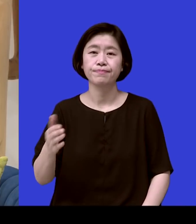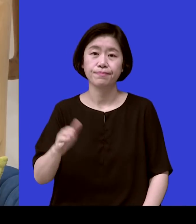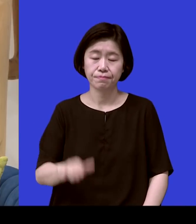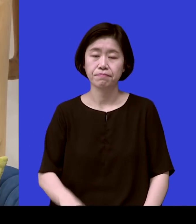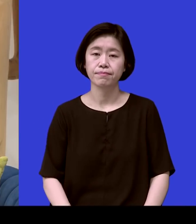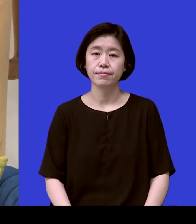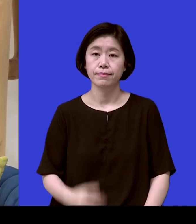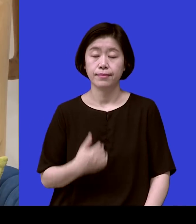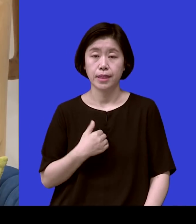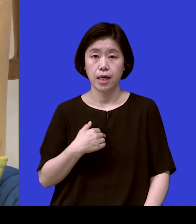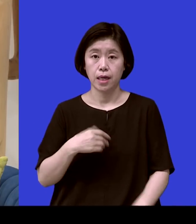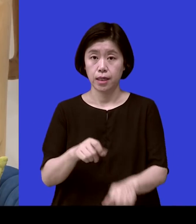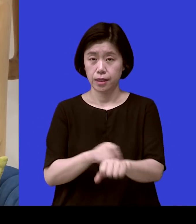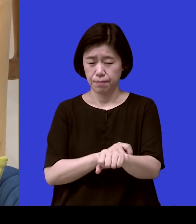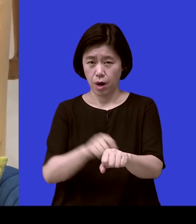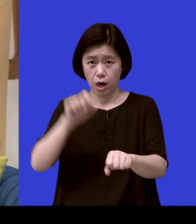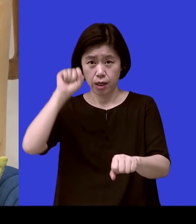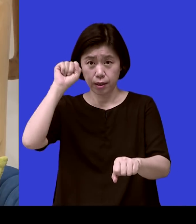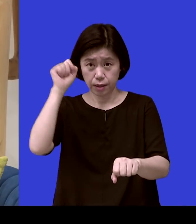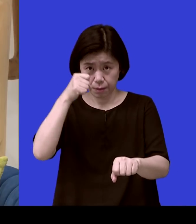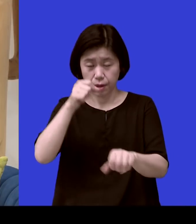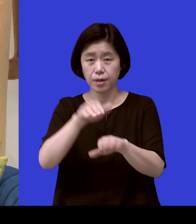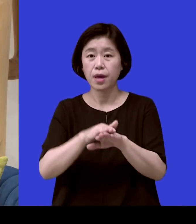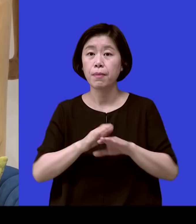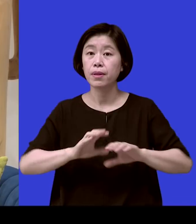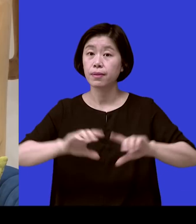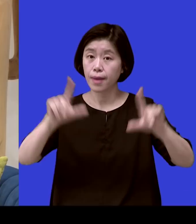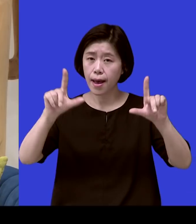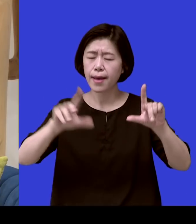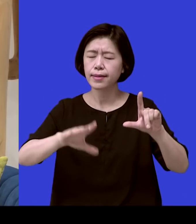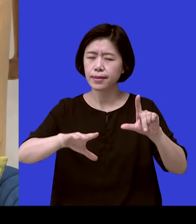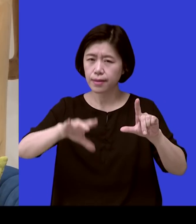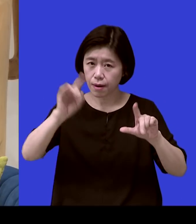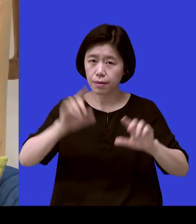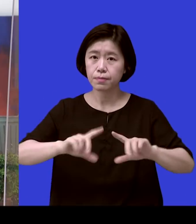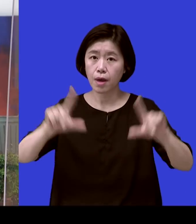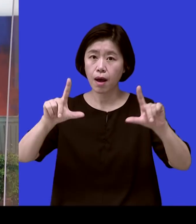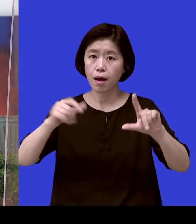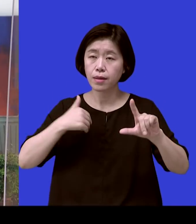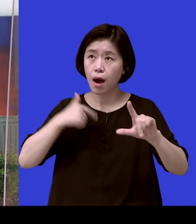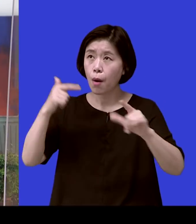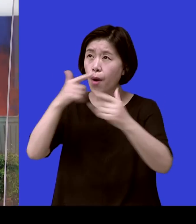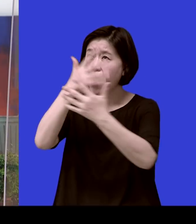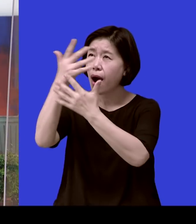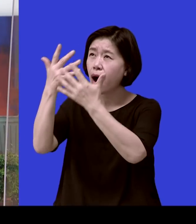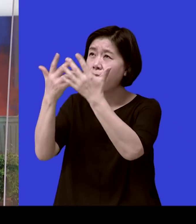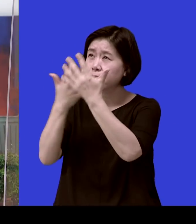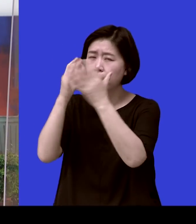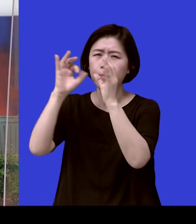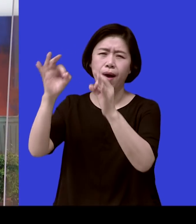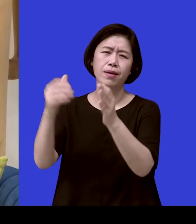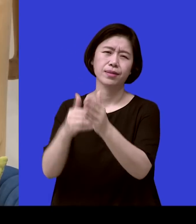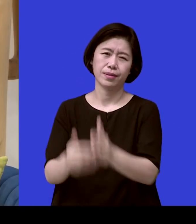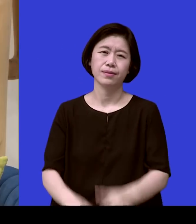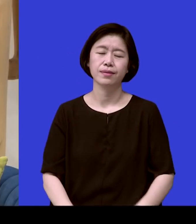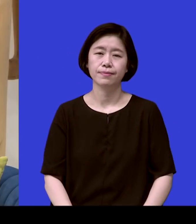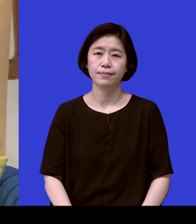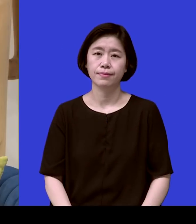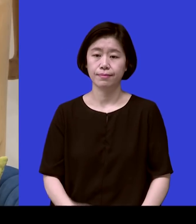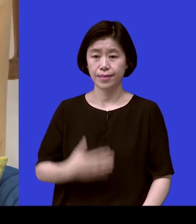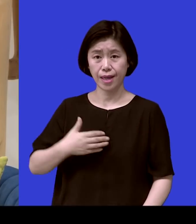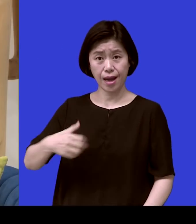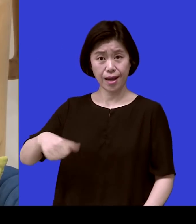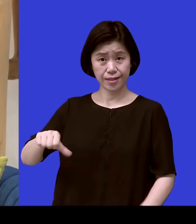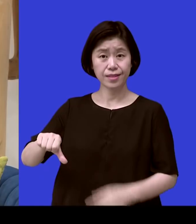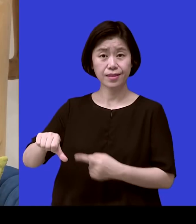기도를, 특별 새벽 기도를 나간 첫날 환상을 봤어요. 아이가